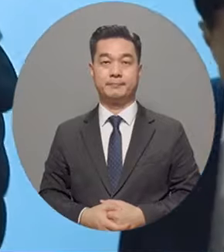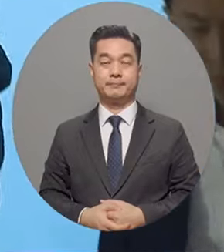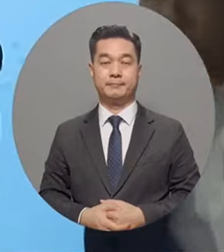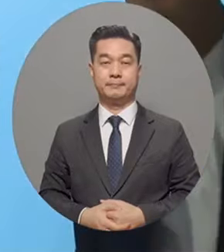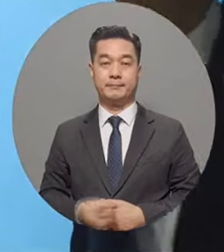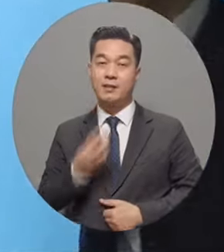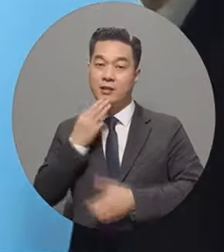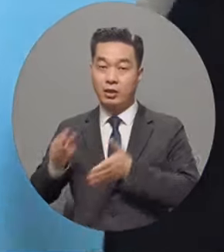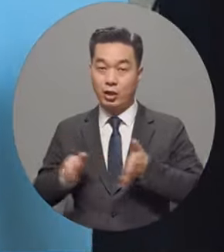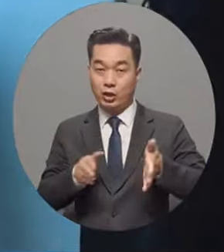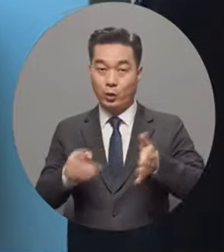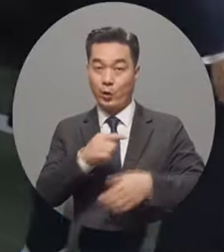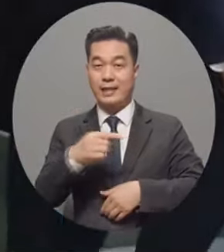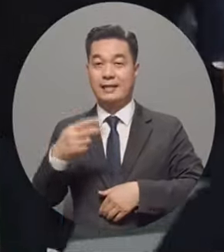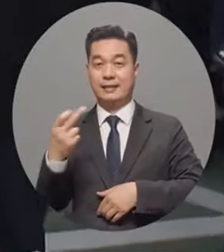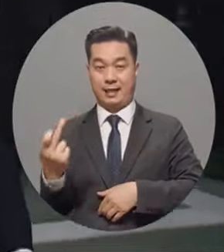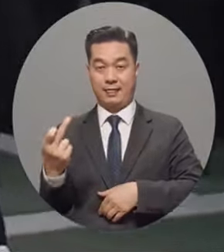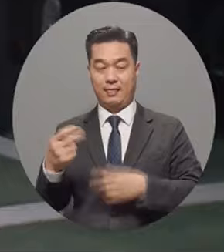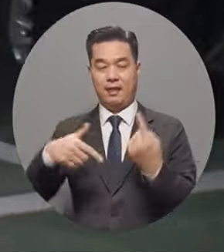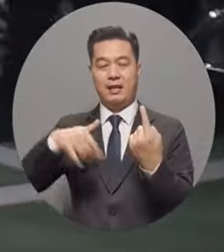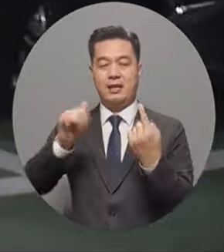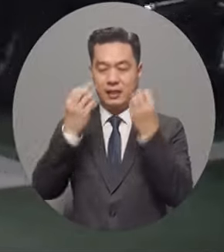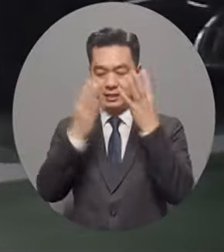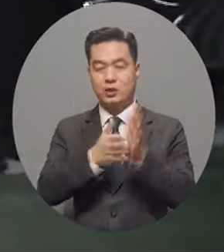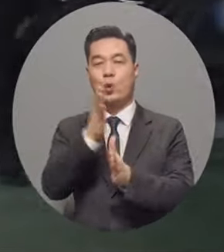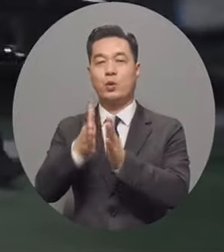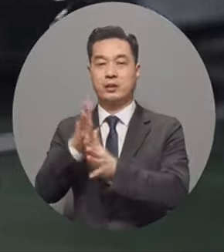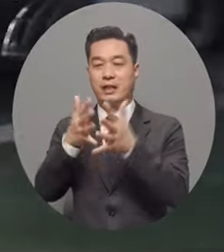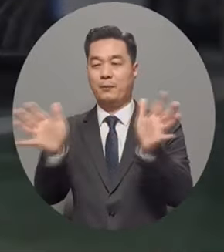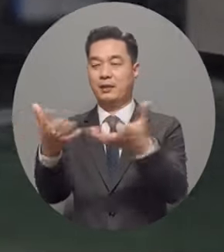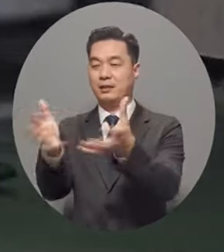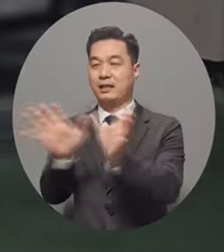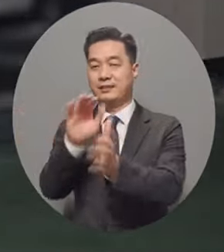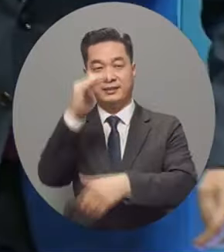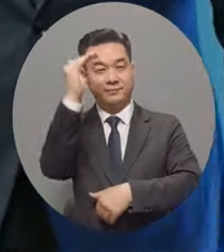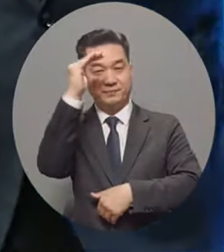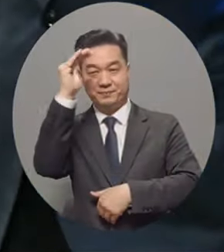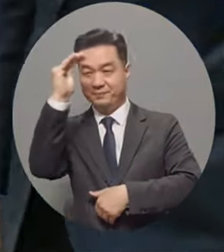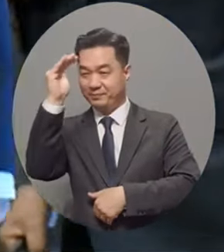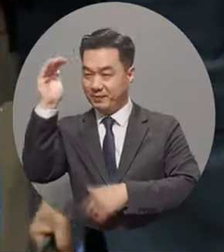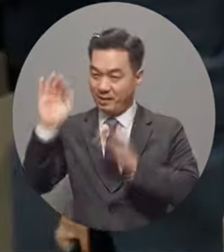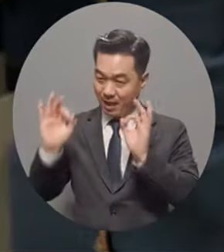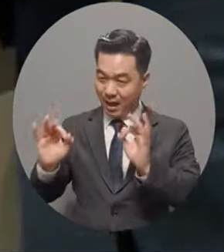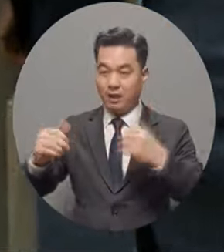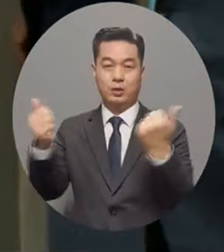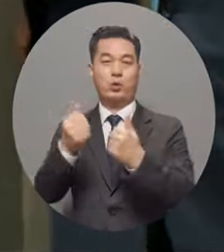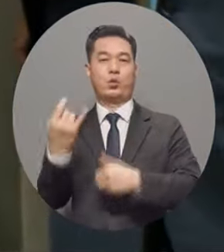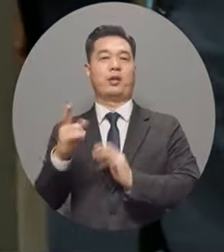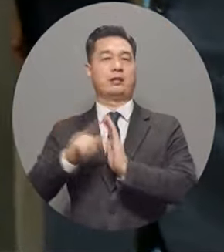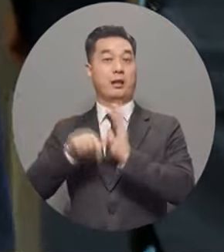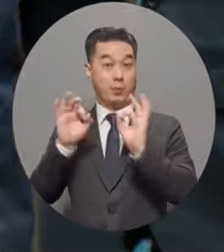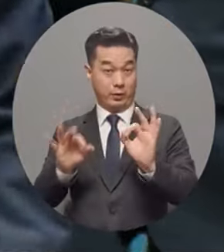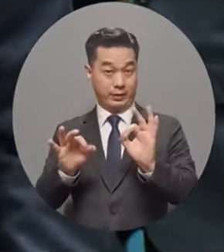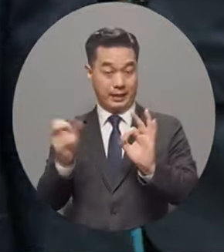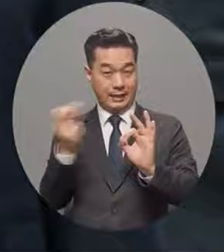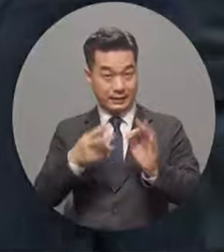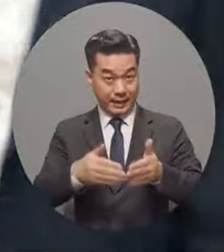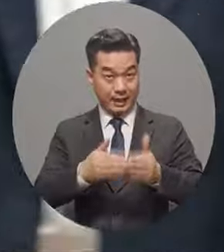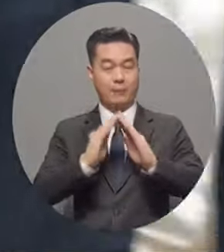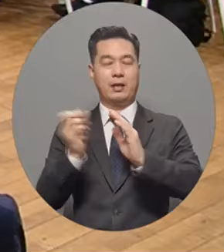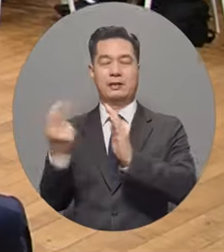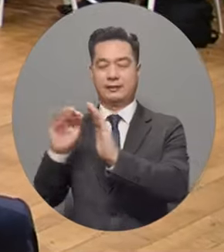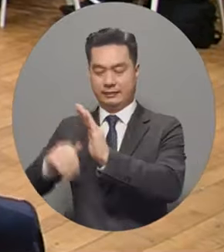경기도 일산 일기 신도시 아파트 단지를 둘러본 윤석열 대통령. 이어진 토론회에서 재개발, 재건축 규제